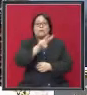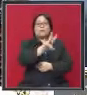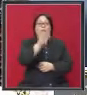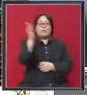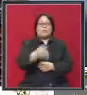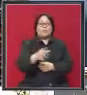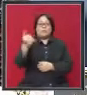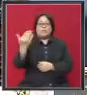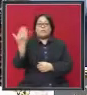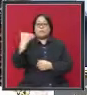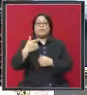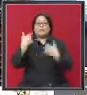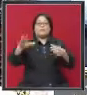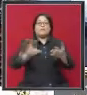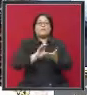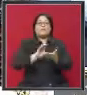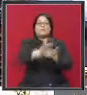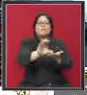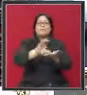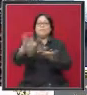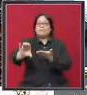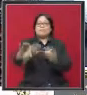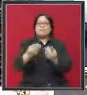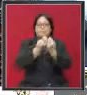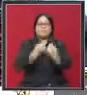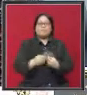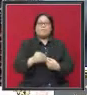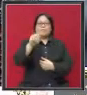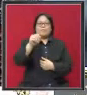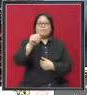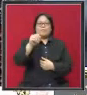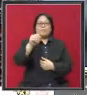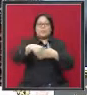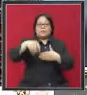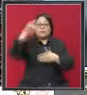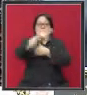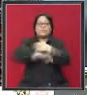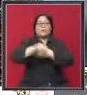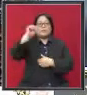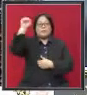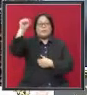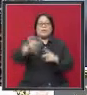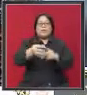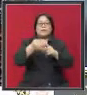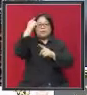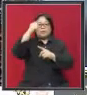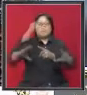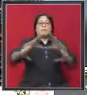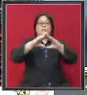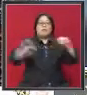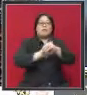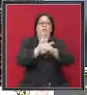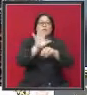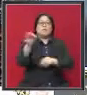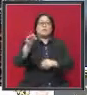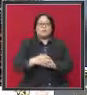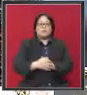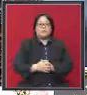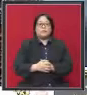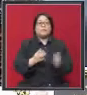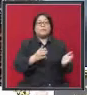26 Oktober lalu, telah menyalurkan peruntukan berjumlah RM50 juta kepada negeri Sabah, khususnya untuk memerangi pandemik